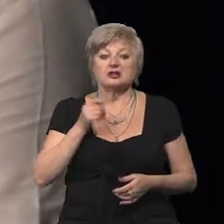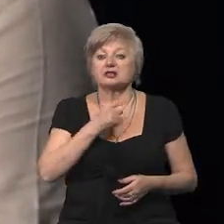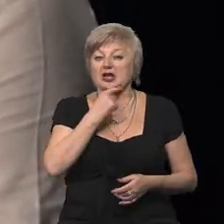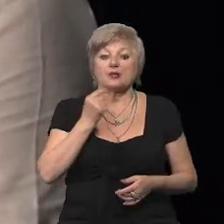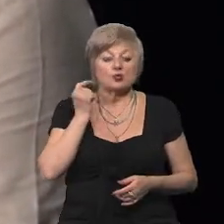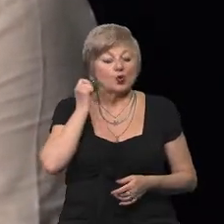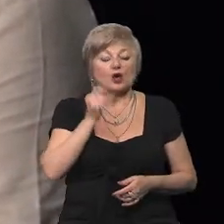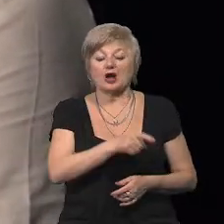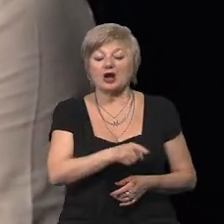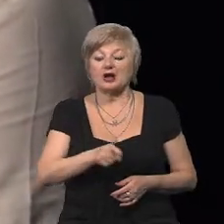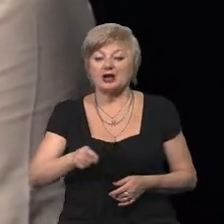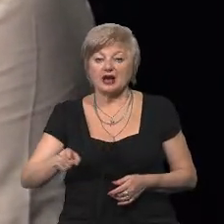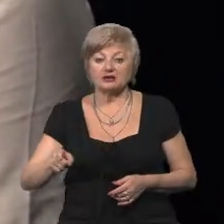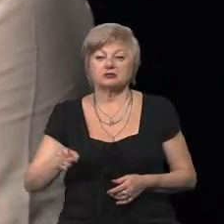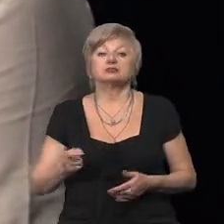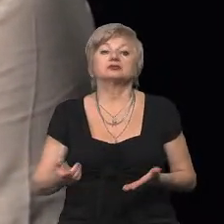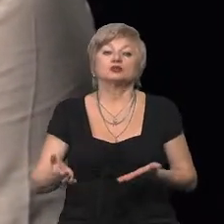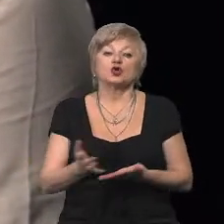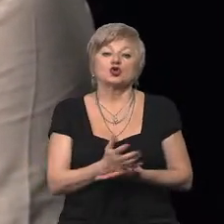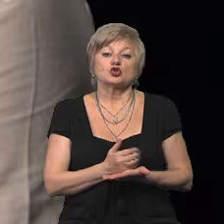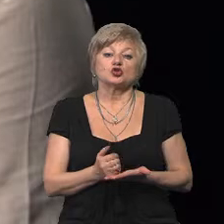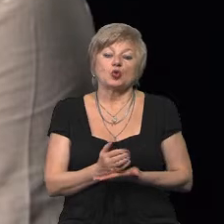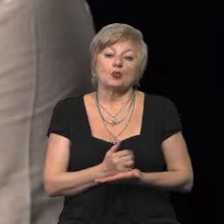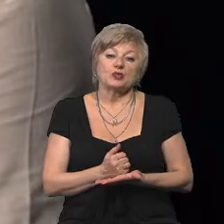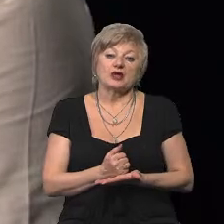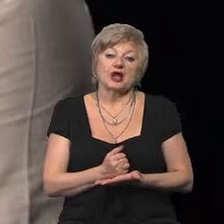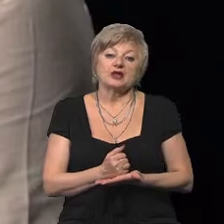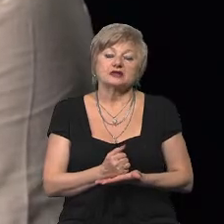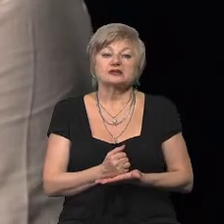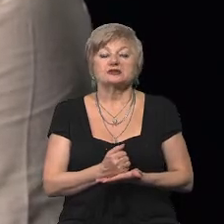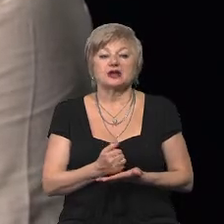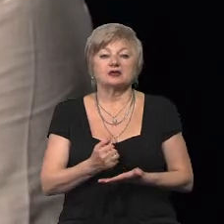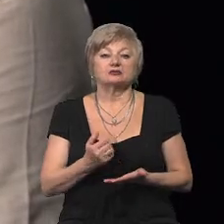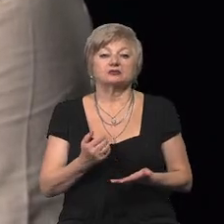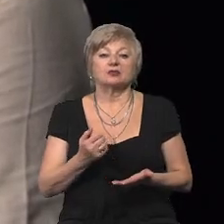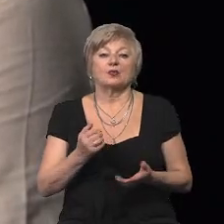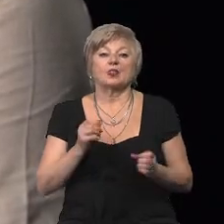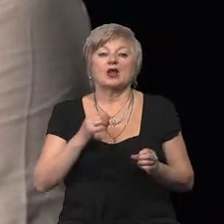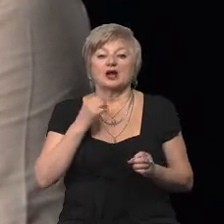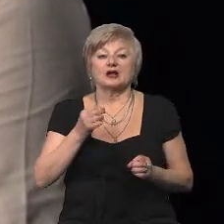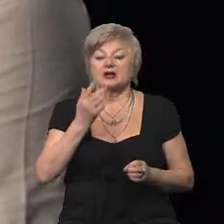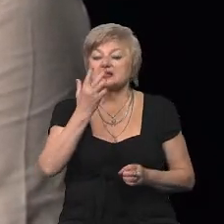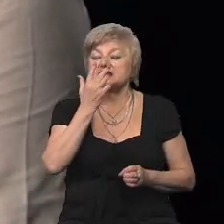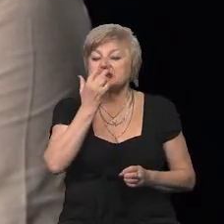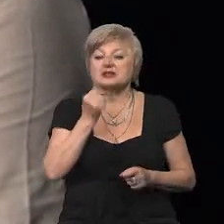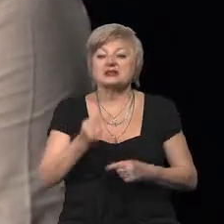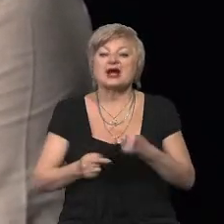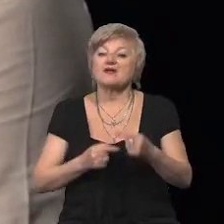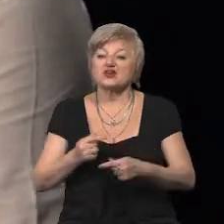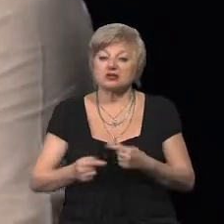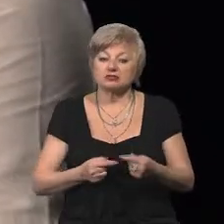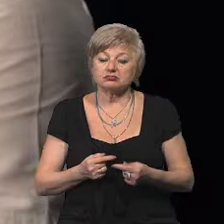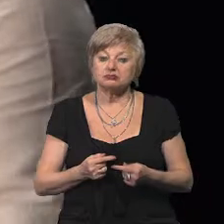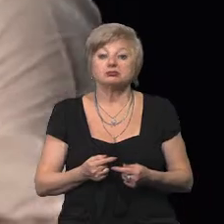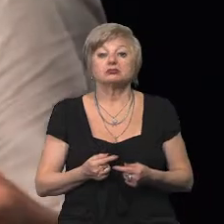у них набирается определенный, это не штампы, а скорее такой список навыков. Список навыков